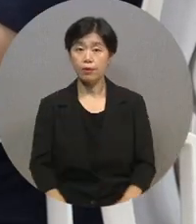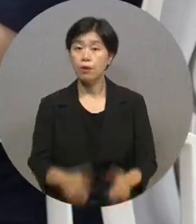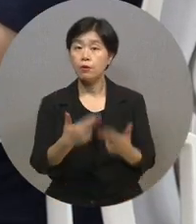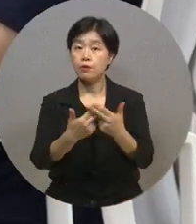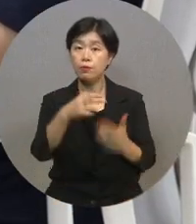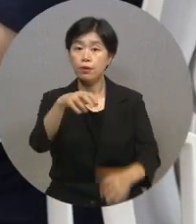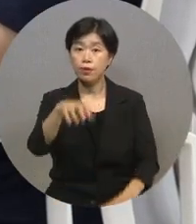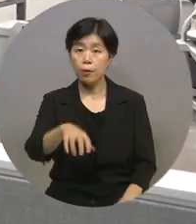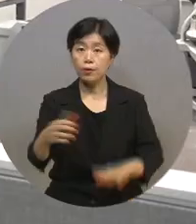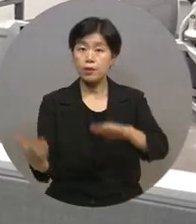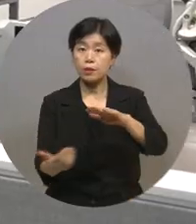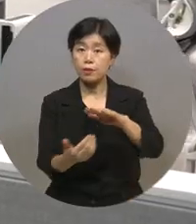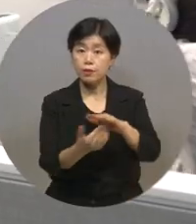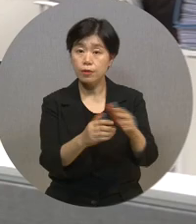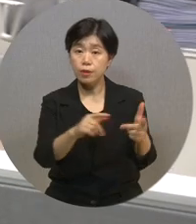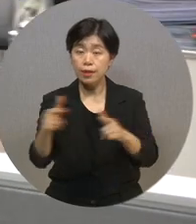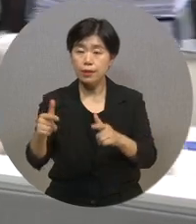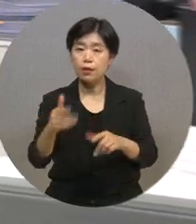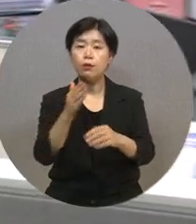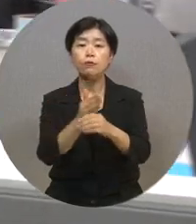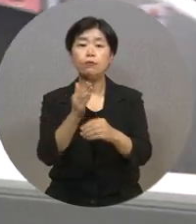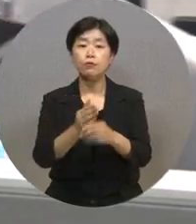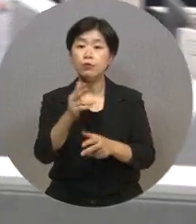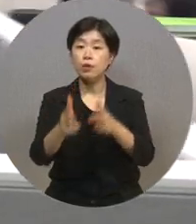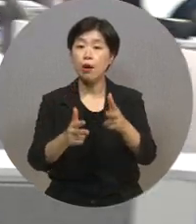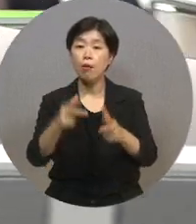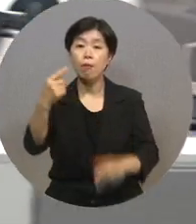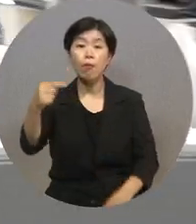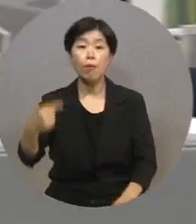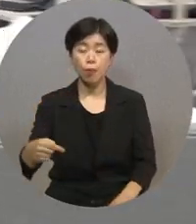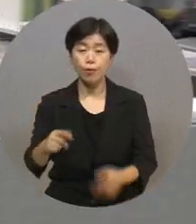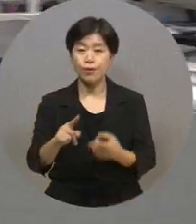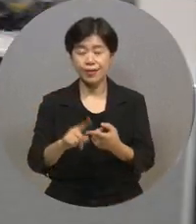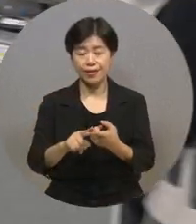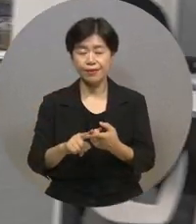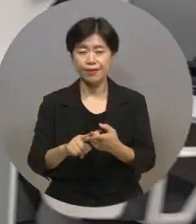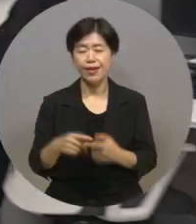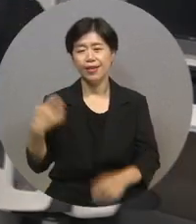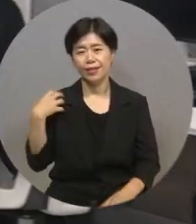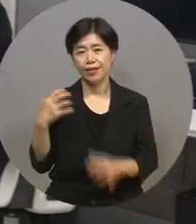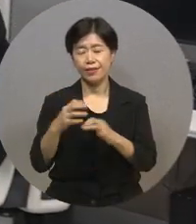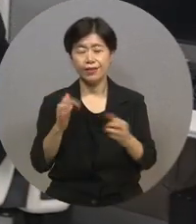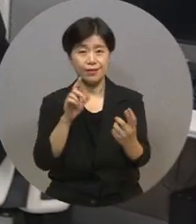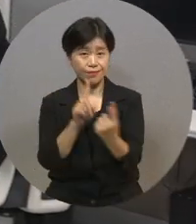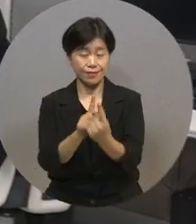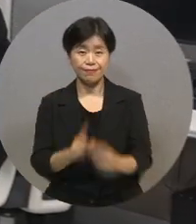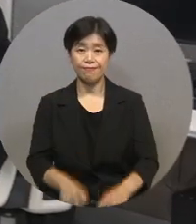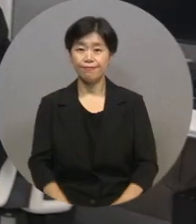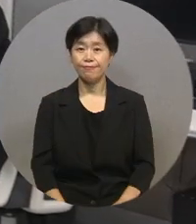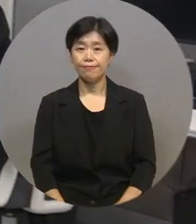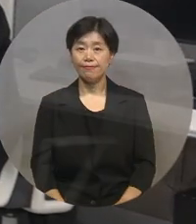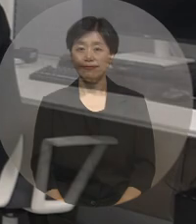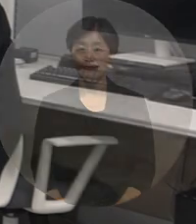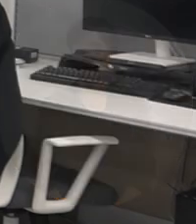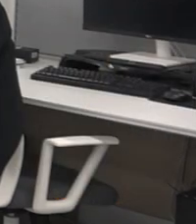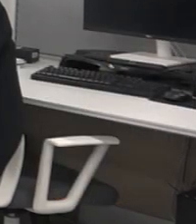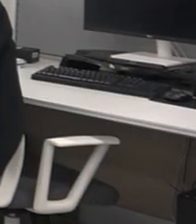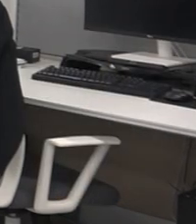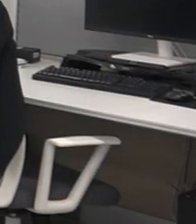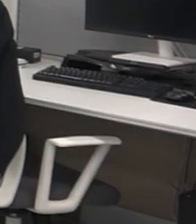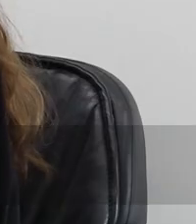협회에서 이루어지고 있는 중심 사업들은 어떤 것들이 있는지 담당 직원분들을 찾아가 볼까요?